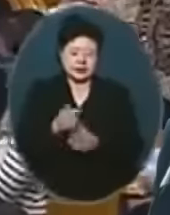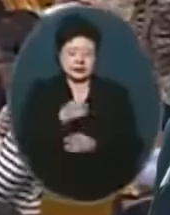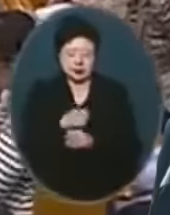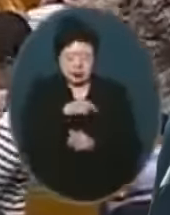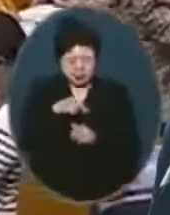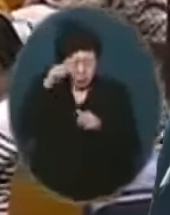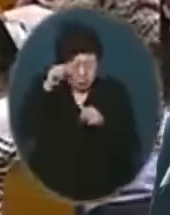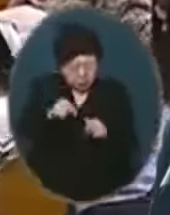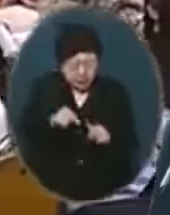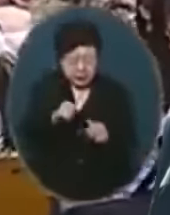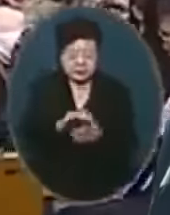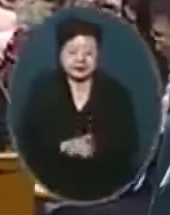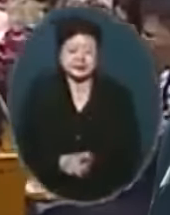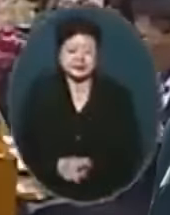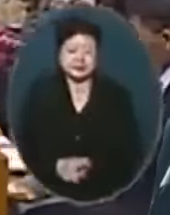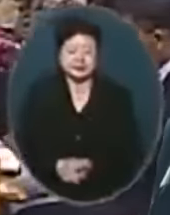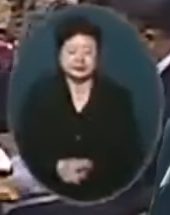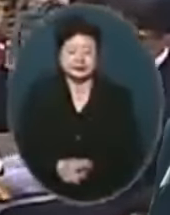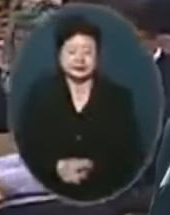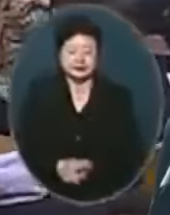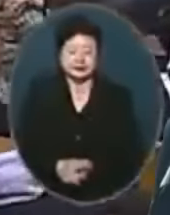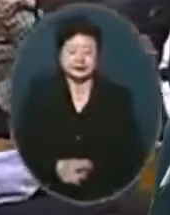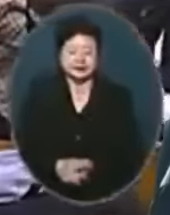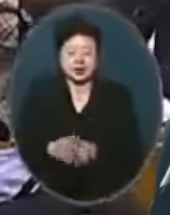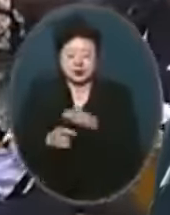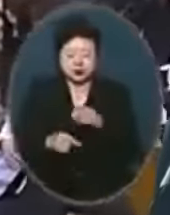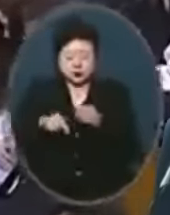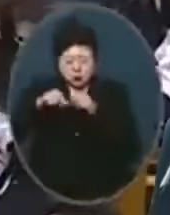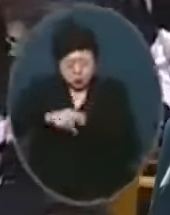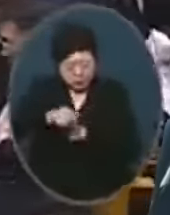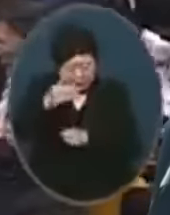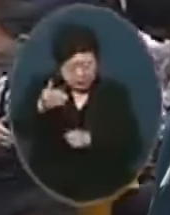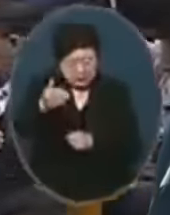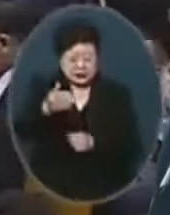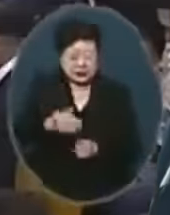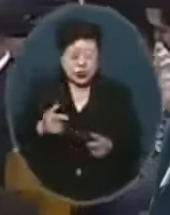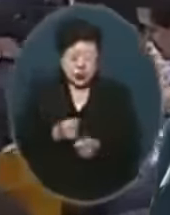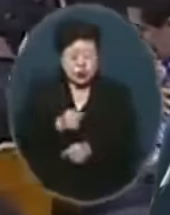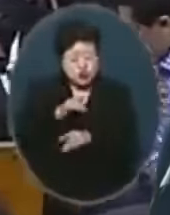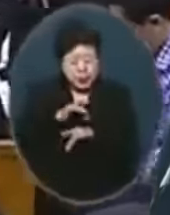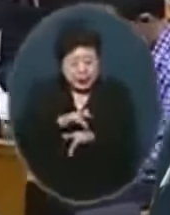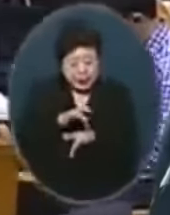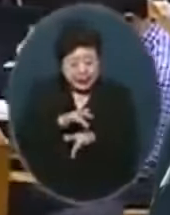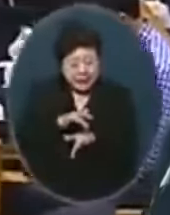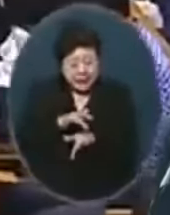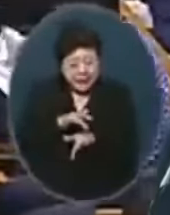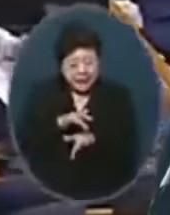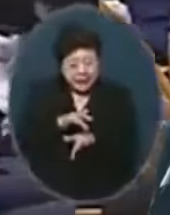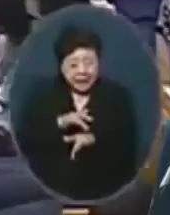나사렛 예수 그리스도 이름으로 명하노니 도역질하고 죽이고 멸망시키는 원수 마귀야